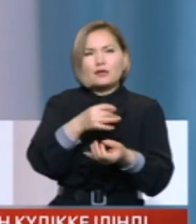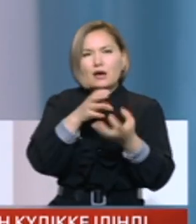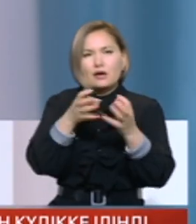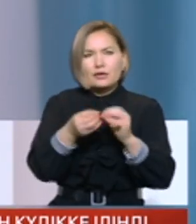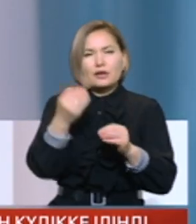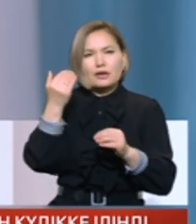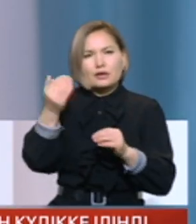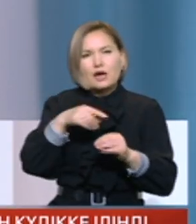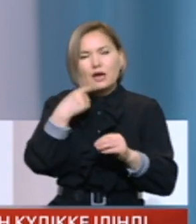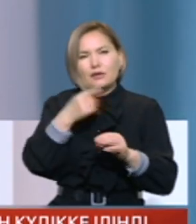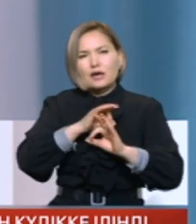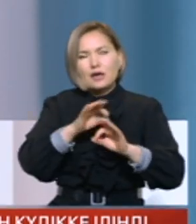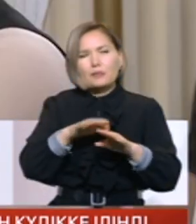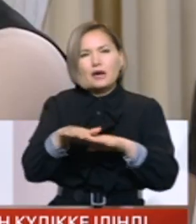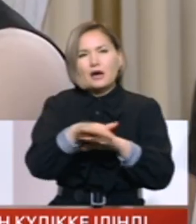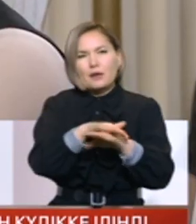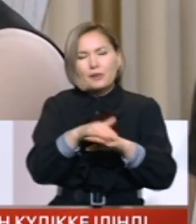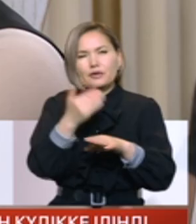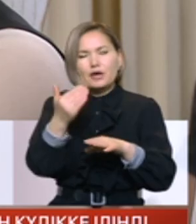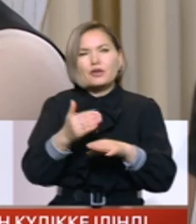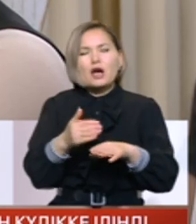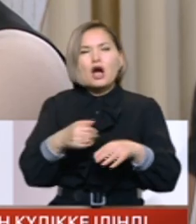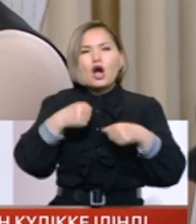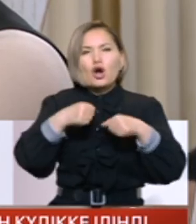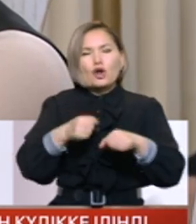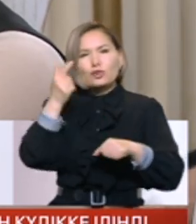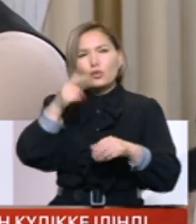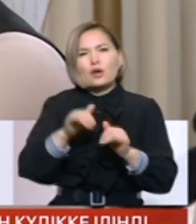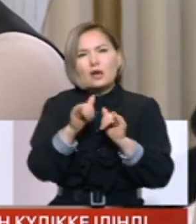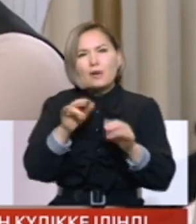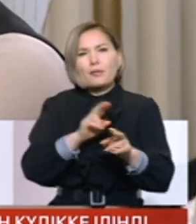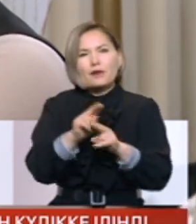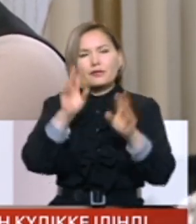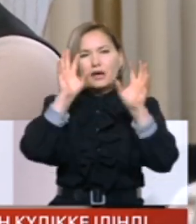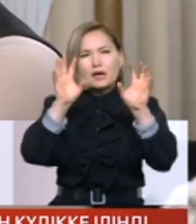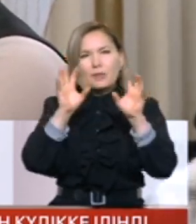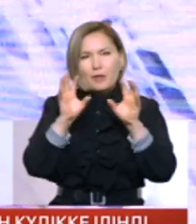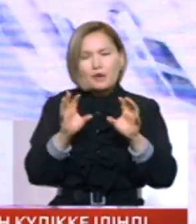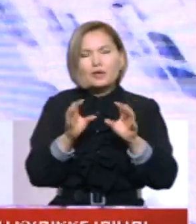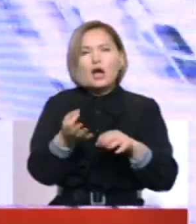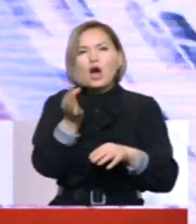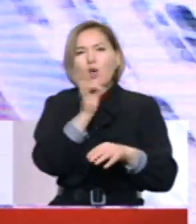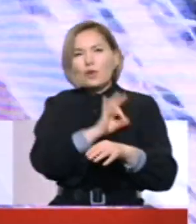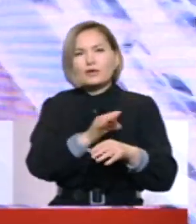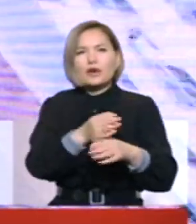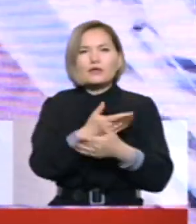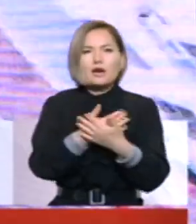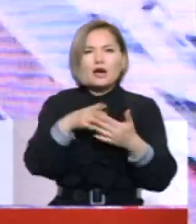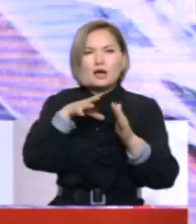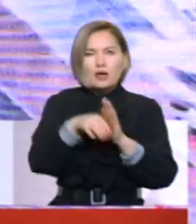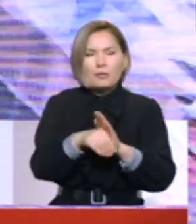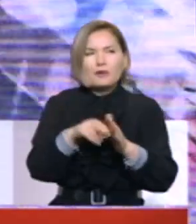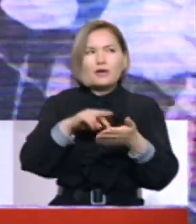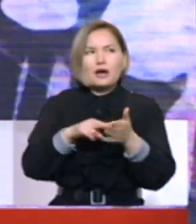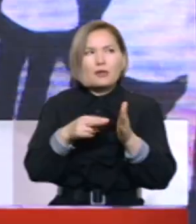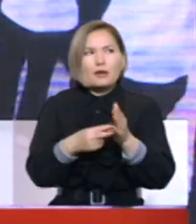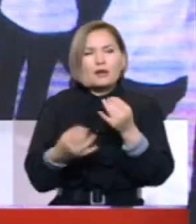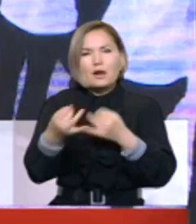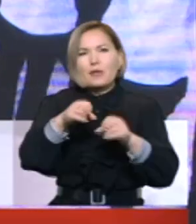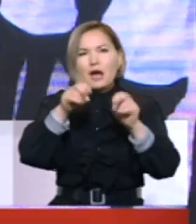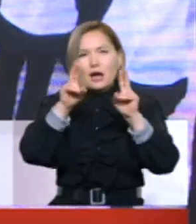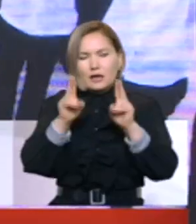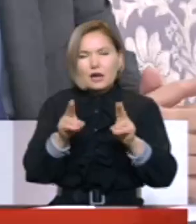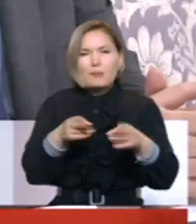талқылады. Олардың айтуынша тұрғындар арасында құқықтық сауаттылықты арттыруға заңды және оның қолданылу аясы кеңейту мақсатында